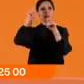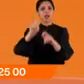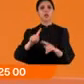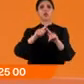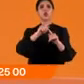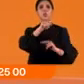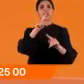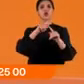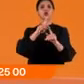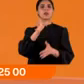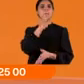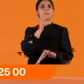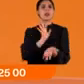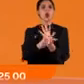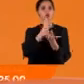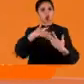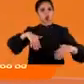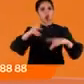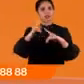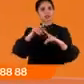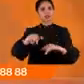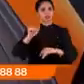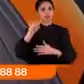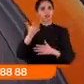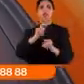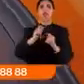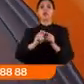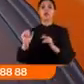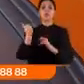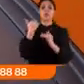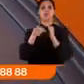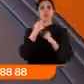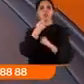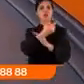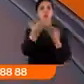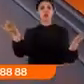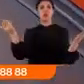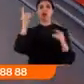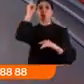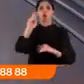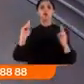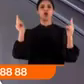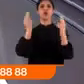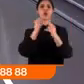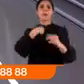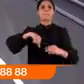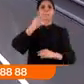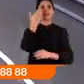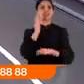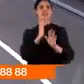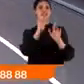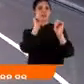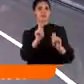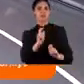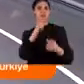ve TÜBA bilim ödülleri törenine katıldı. Bugün ekonomiye dair önemli mesajlar verdi o törende. Önce dünyaya bizi izlemeye